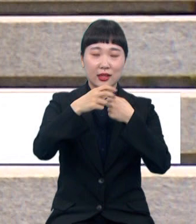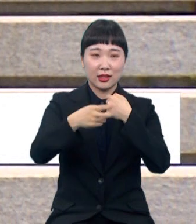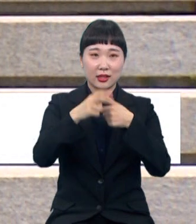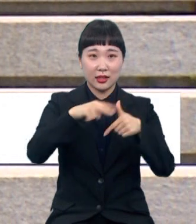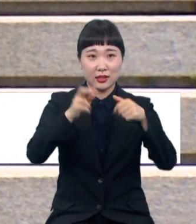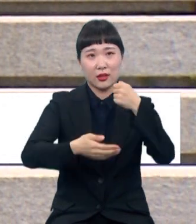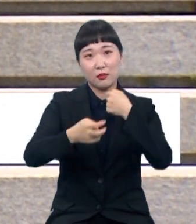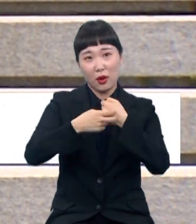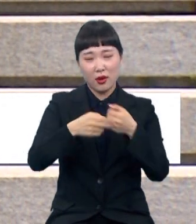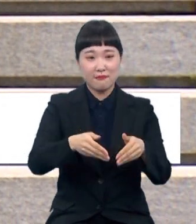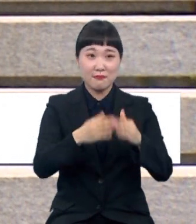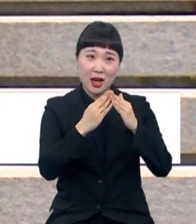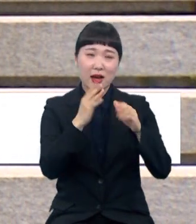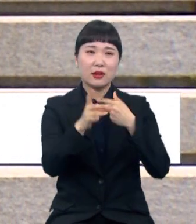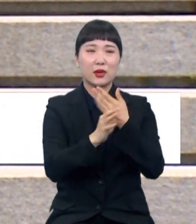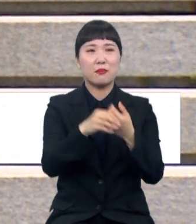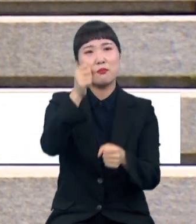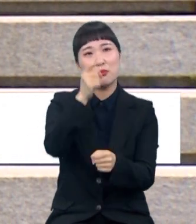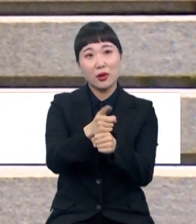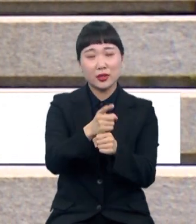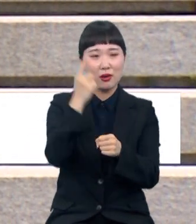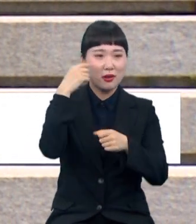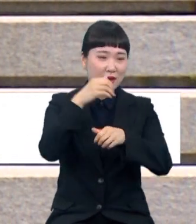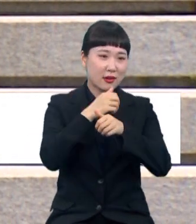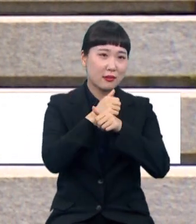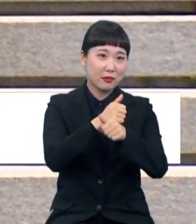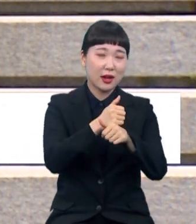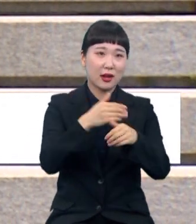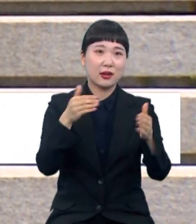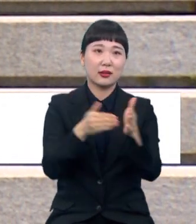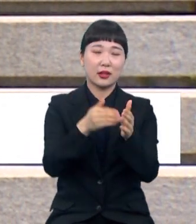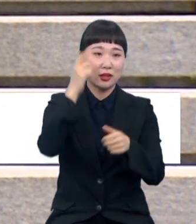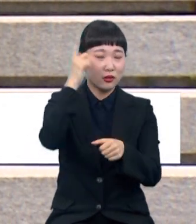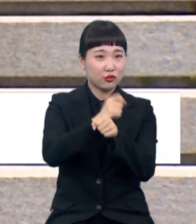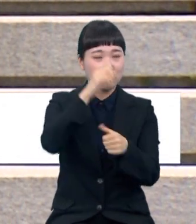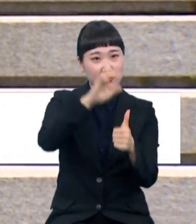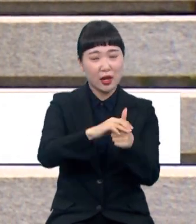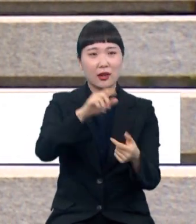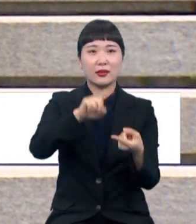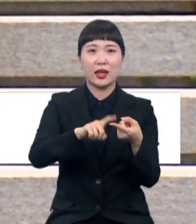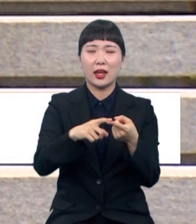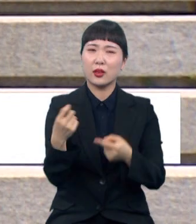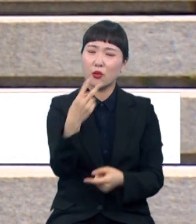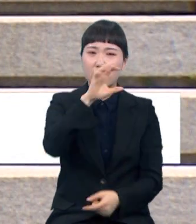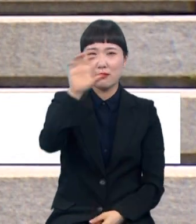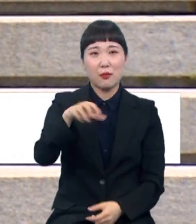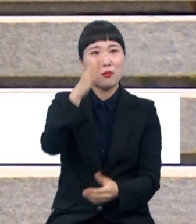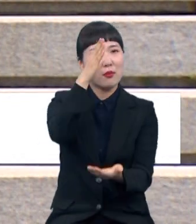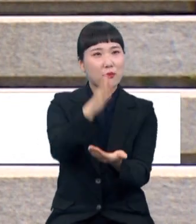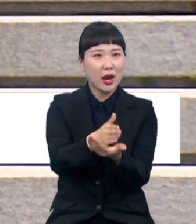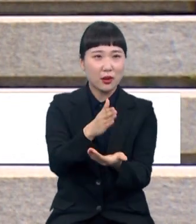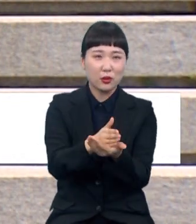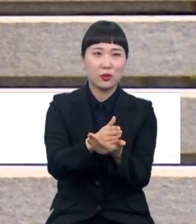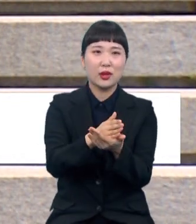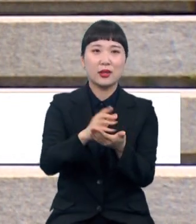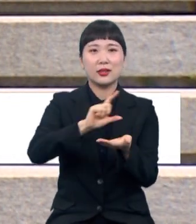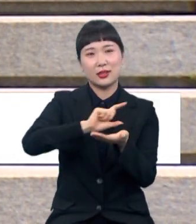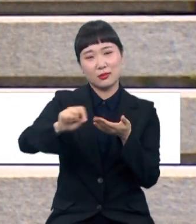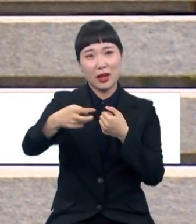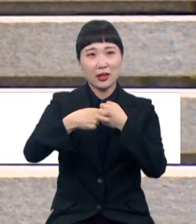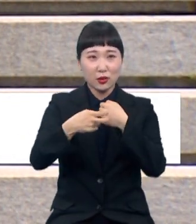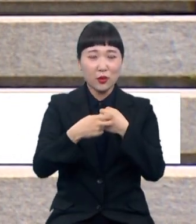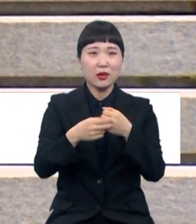있는 타당성 검토 영역을 또다시 채택하는 것이 아니라 지방의료원 건립을 위한 기본계획